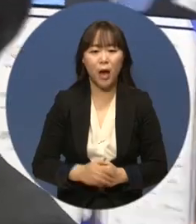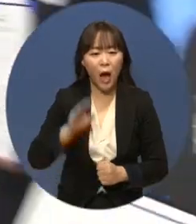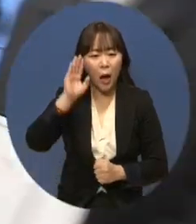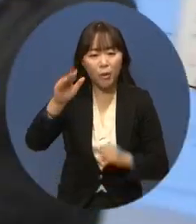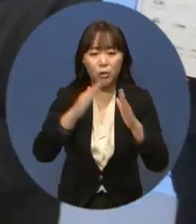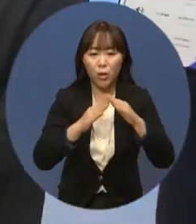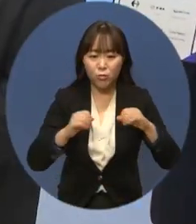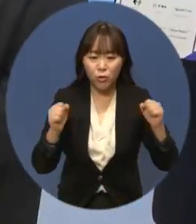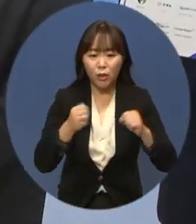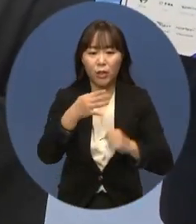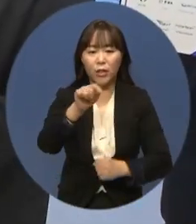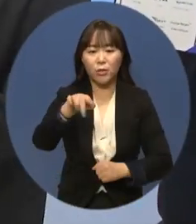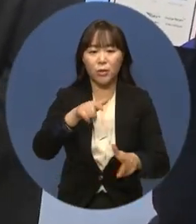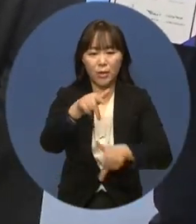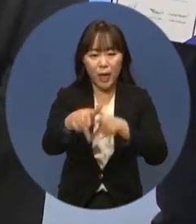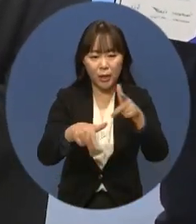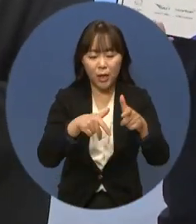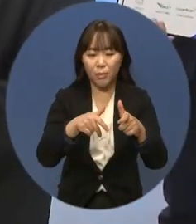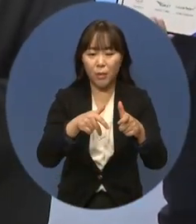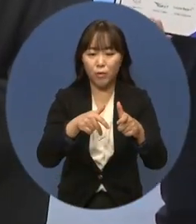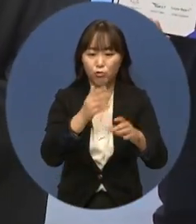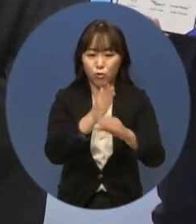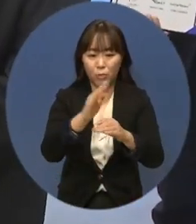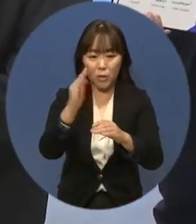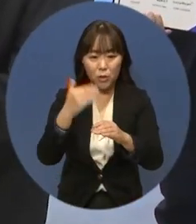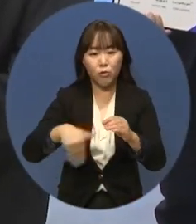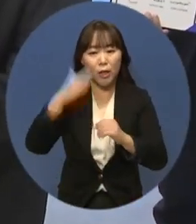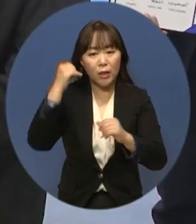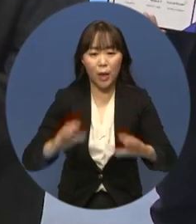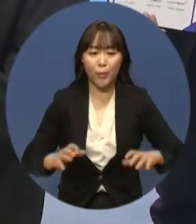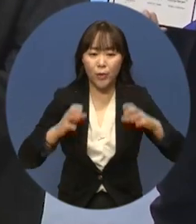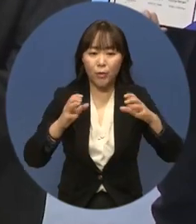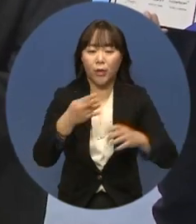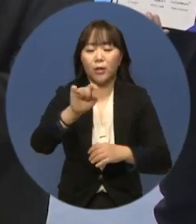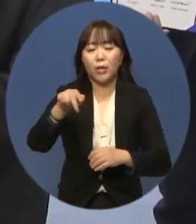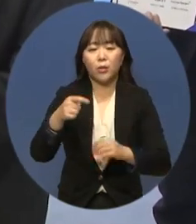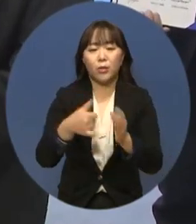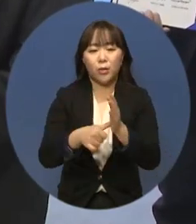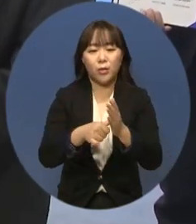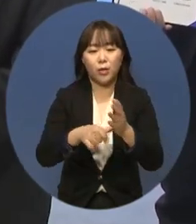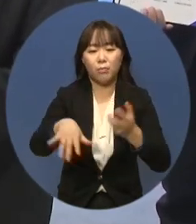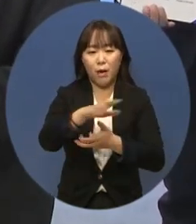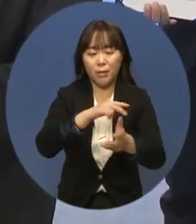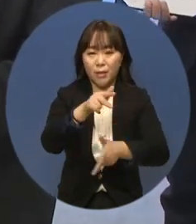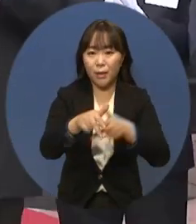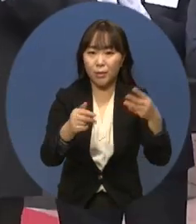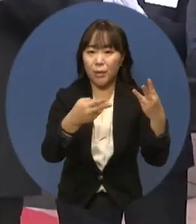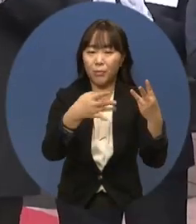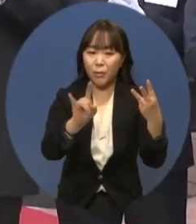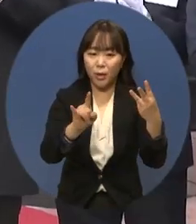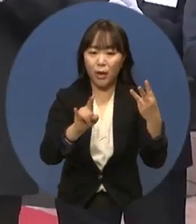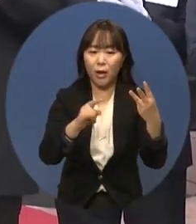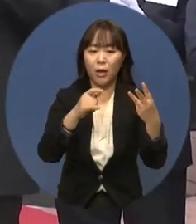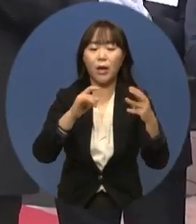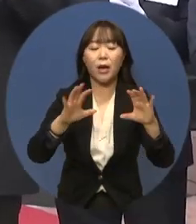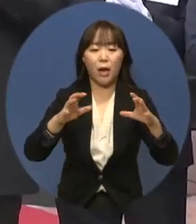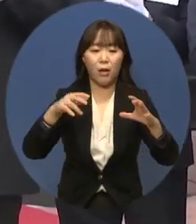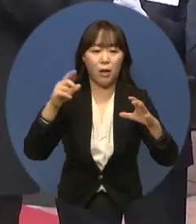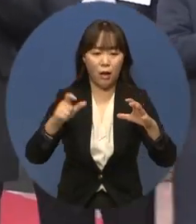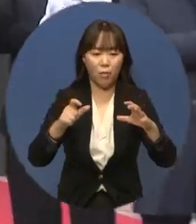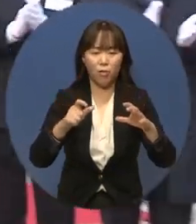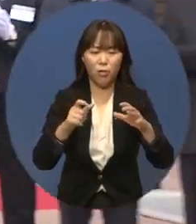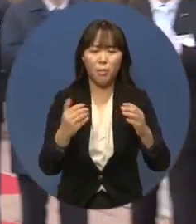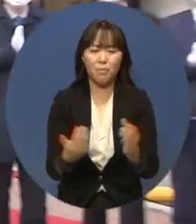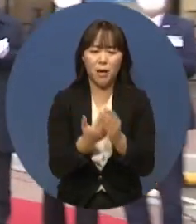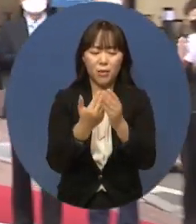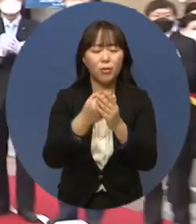전라북도가 탄소 산업의 메카가 되어 우리 대한민국을 탄소소재 용 보 칼 산업 3대 강국으로 도약 시킬